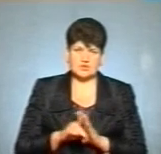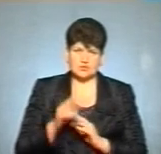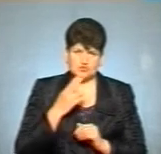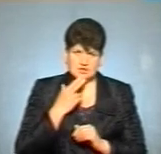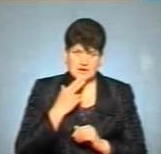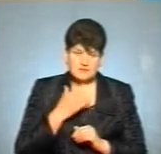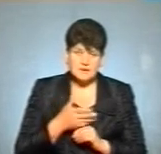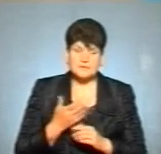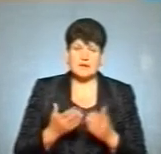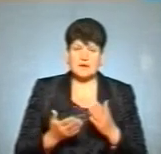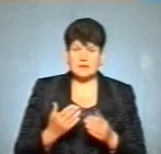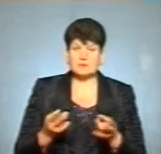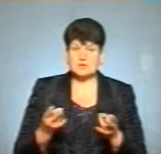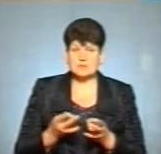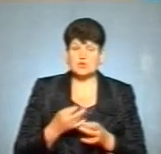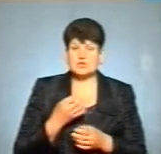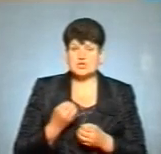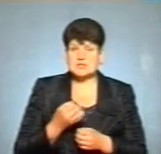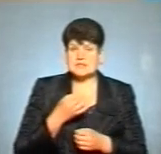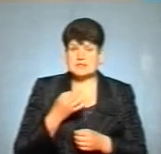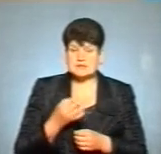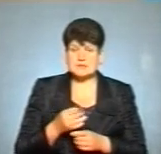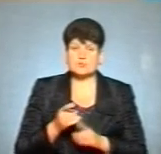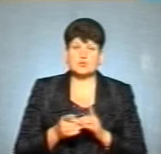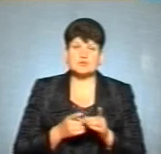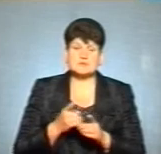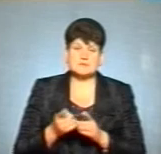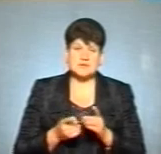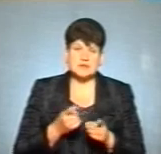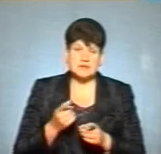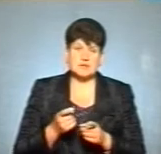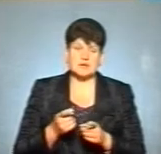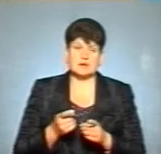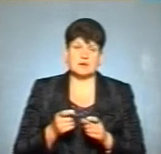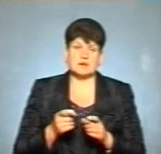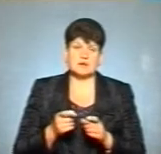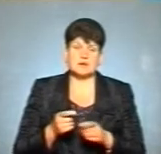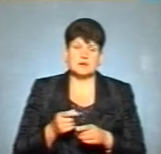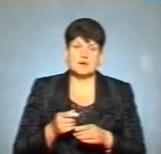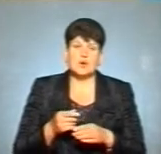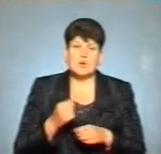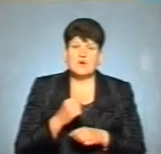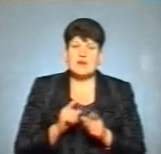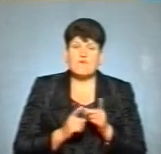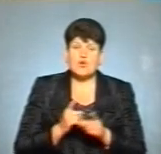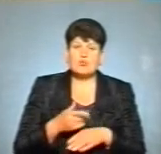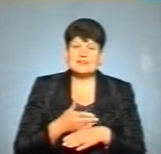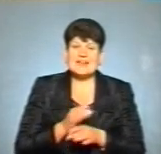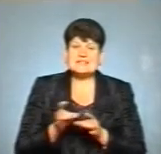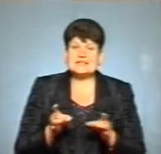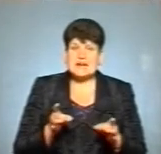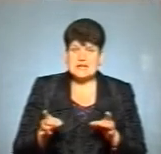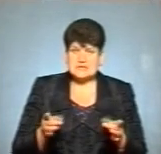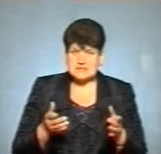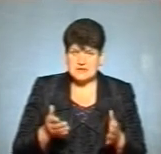червня. Але також потрібно ще сказати і про зміни до адмінтерустрою, так, про реформу децентралізації, яка поки що... Ми це